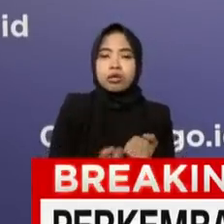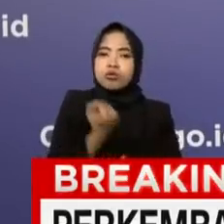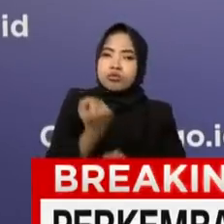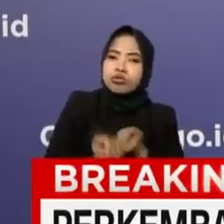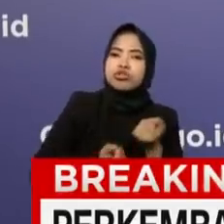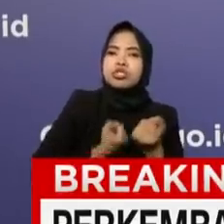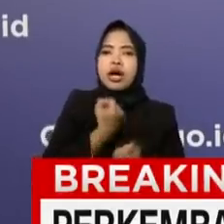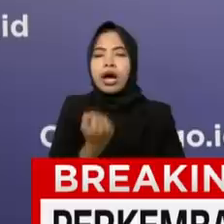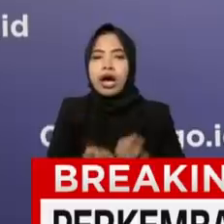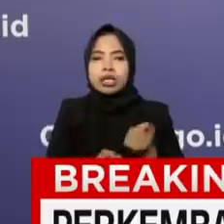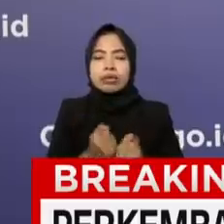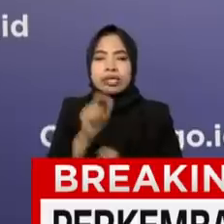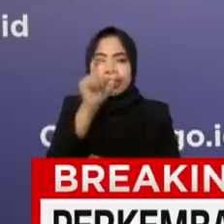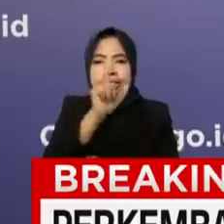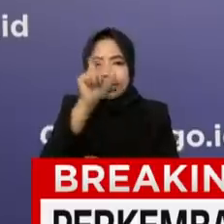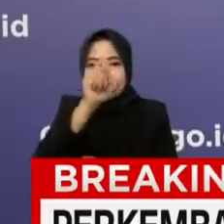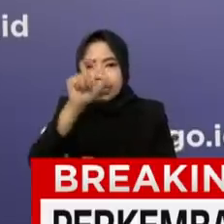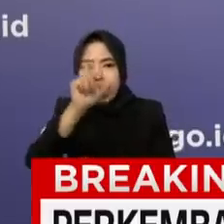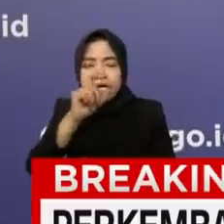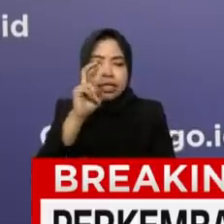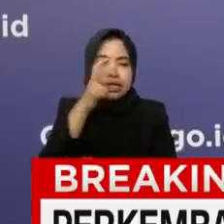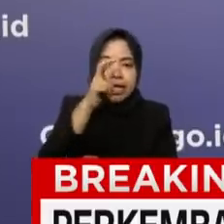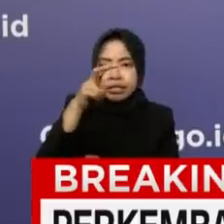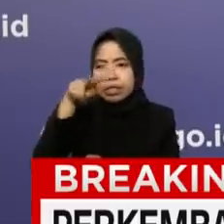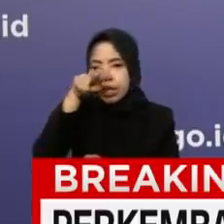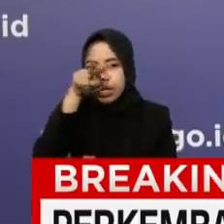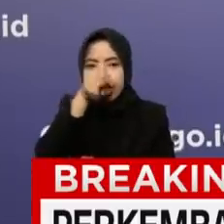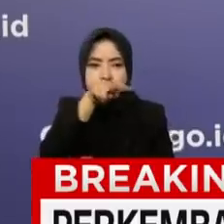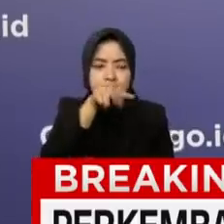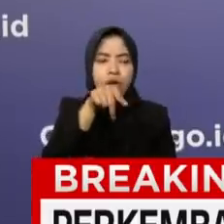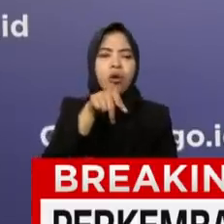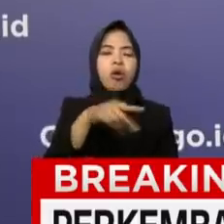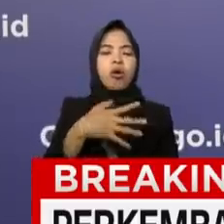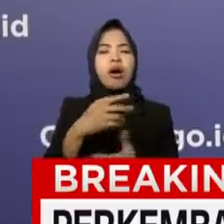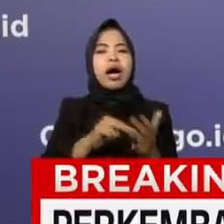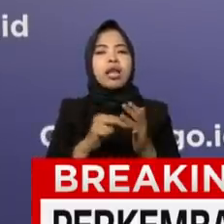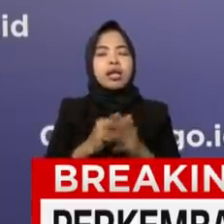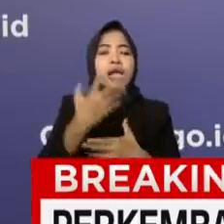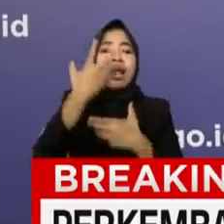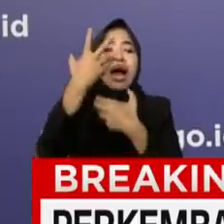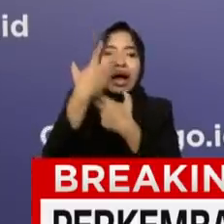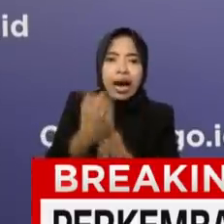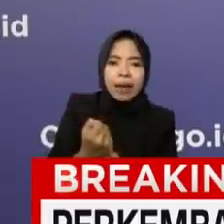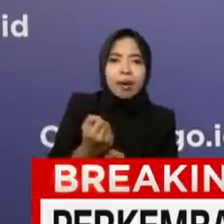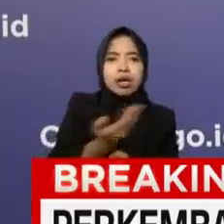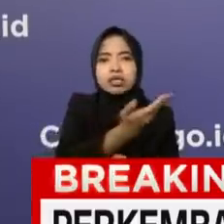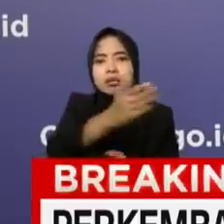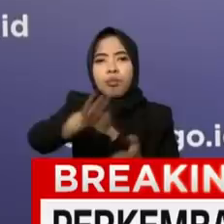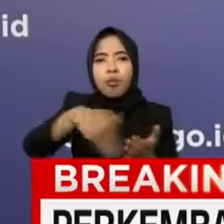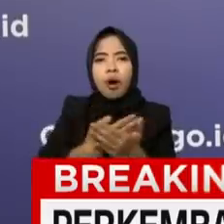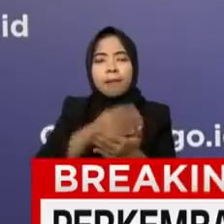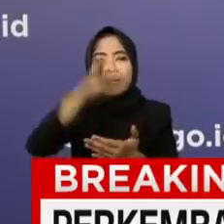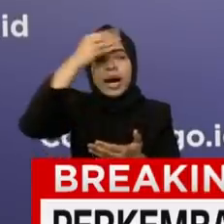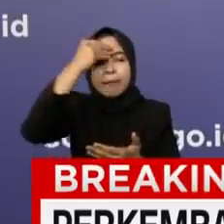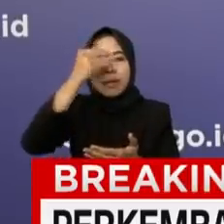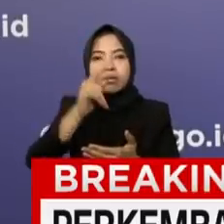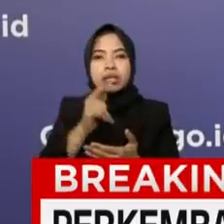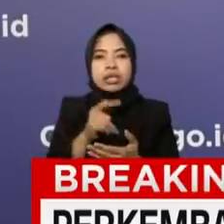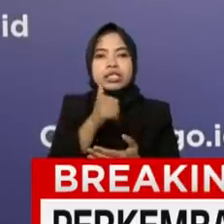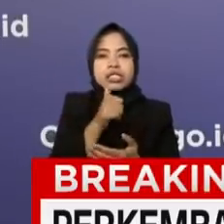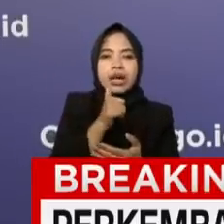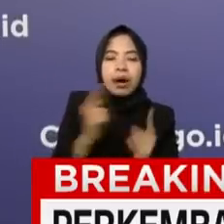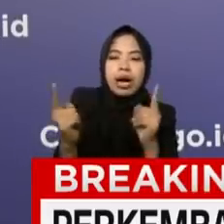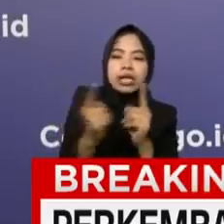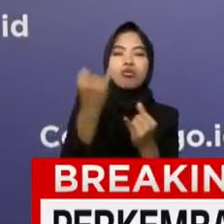melaksanakan racing dengan agresif sehingga diharapkan kita bisa mengidentifikasi kontak dekat